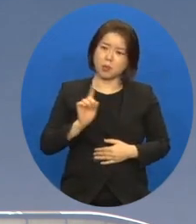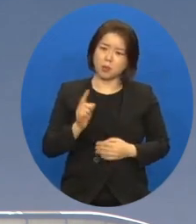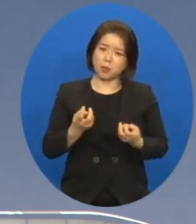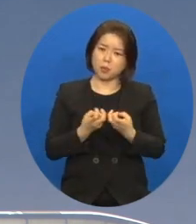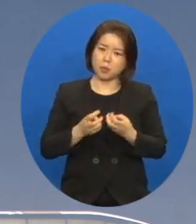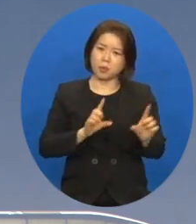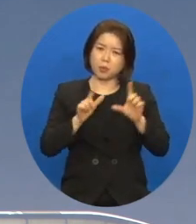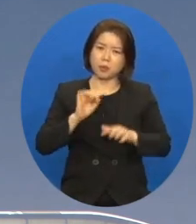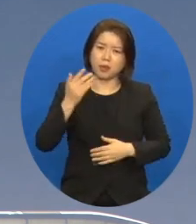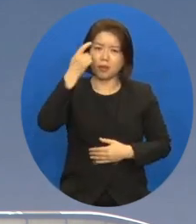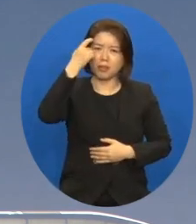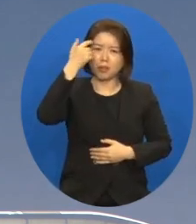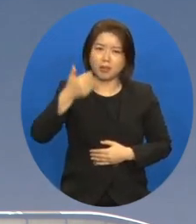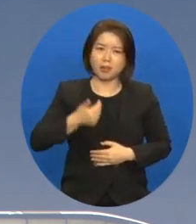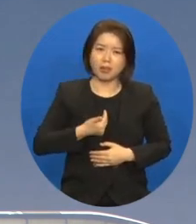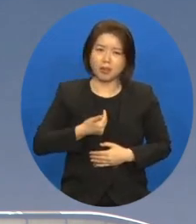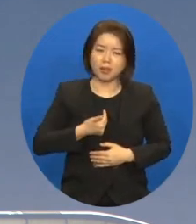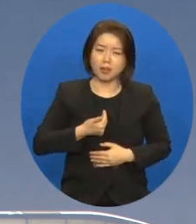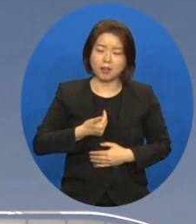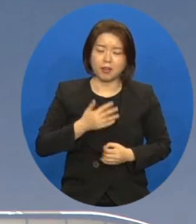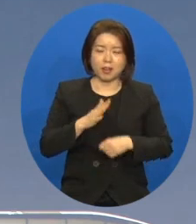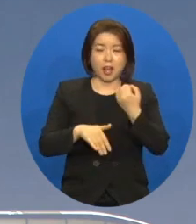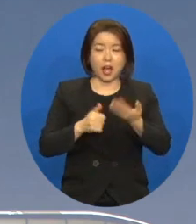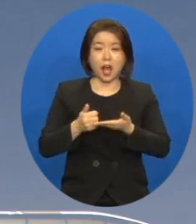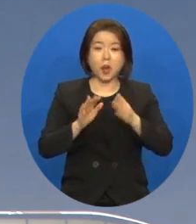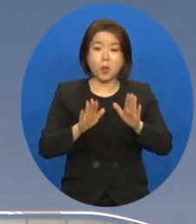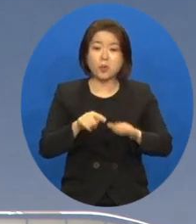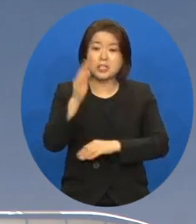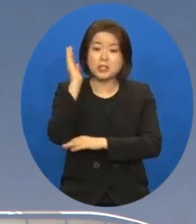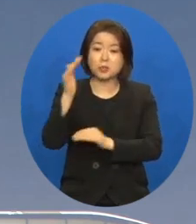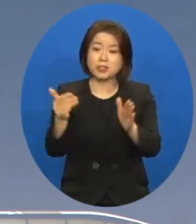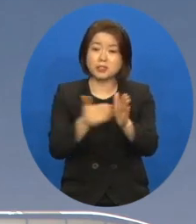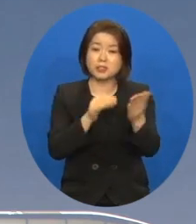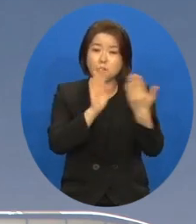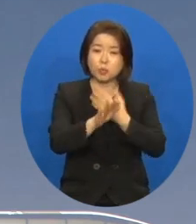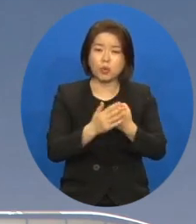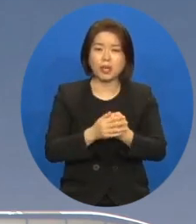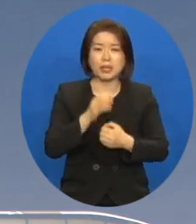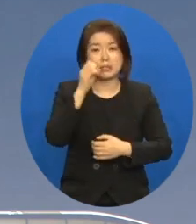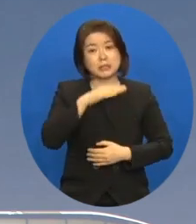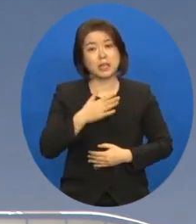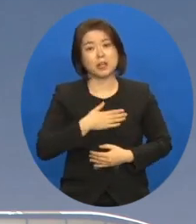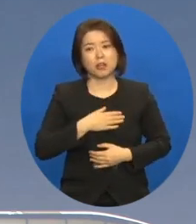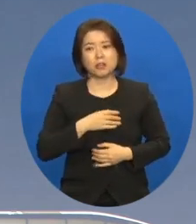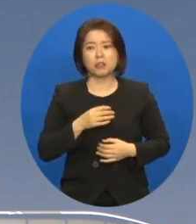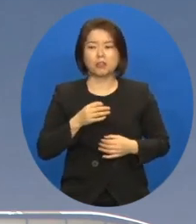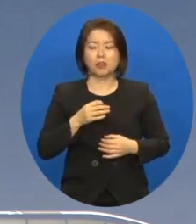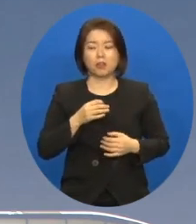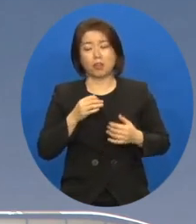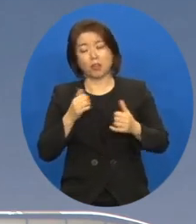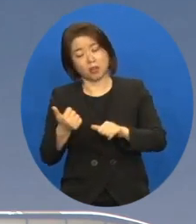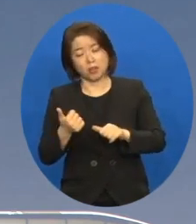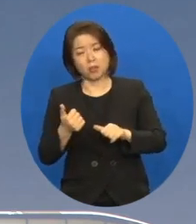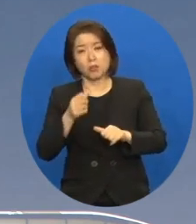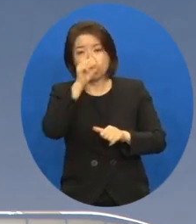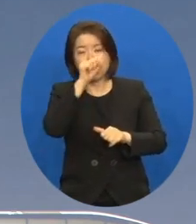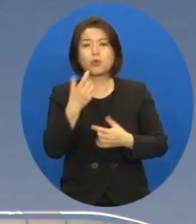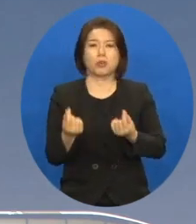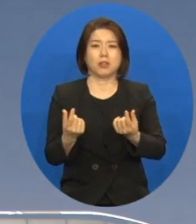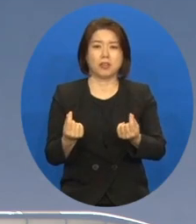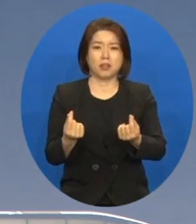되나. 하나님, 차라리 오늘 이 설교 끝내고 그냥 의학하고 죽으면 얼마나